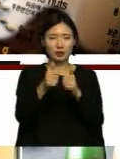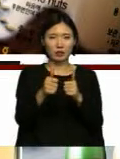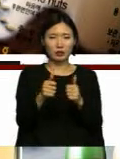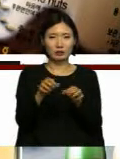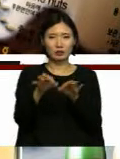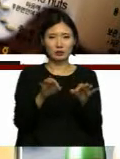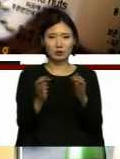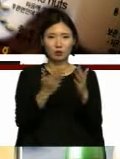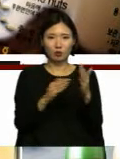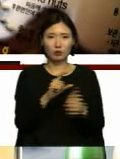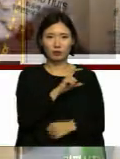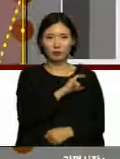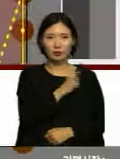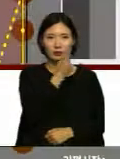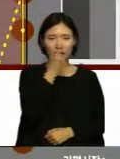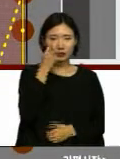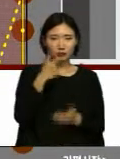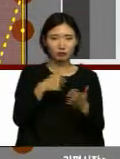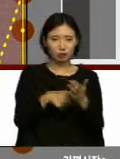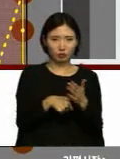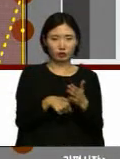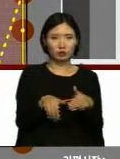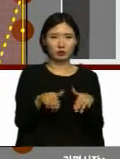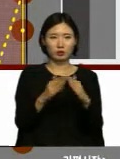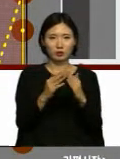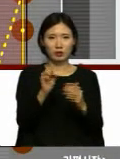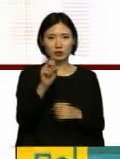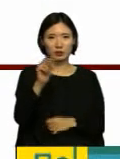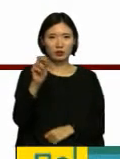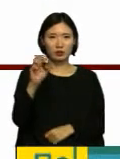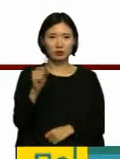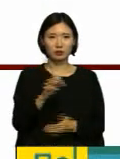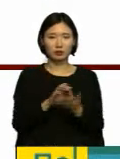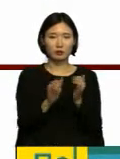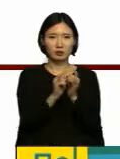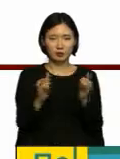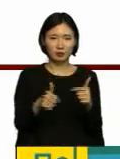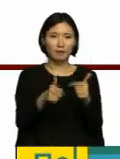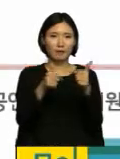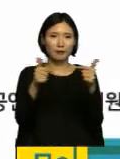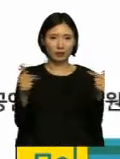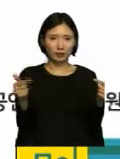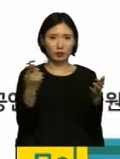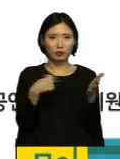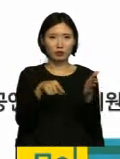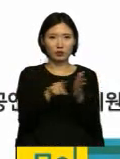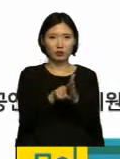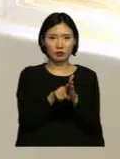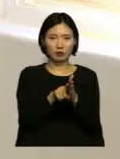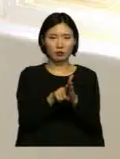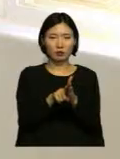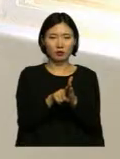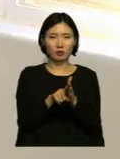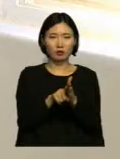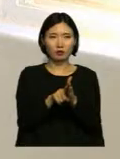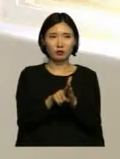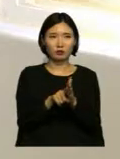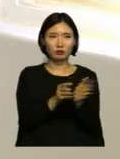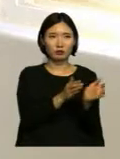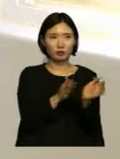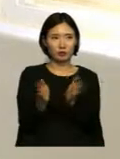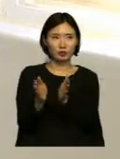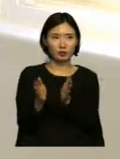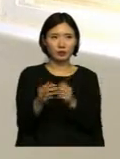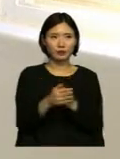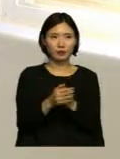조성과 상징물 건립, SNS 홍보 등 소비층 확대를 위한 노력도 함께 진행합니다. 시각적으로